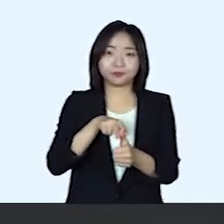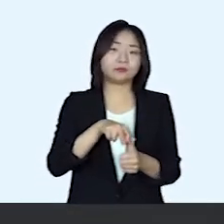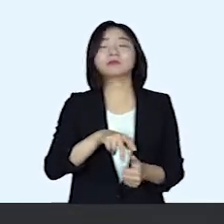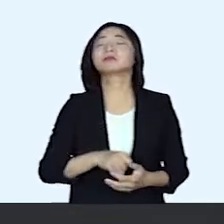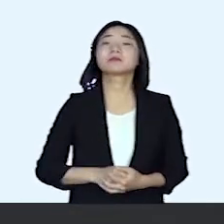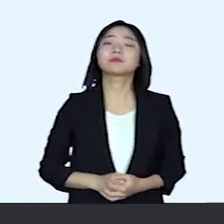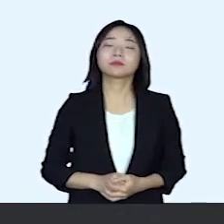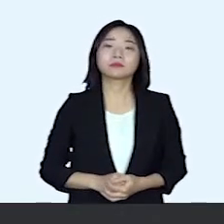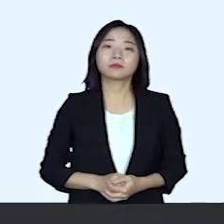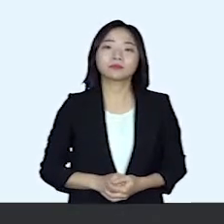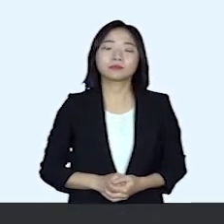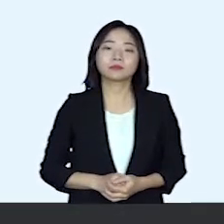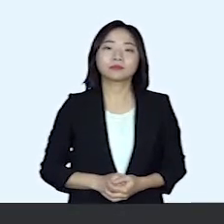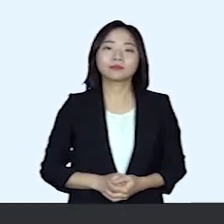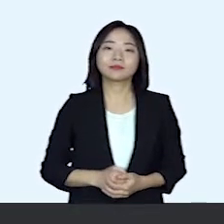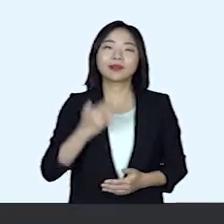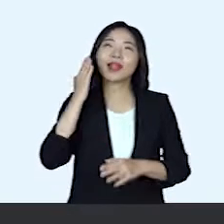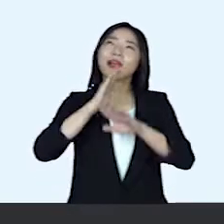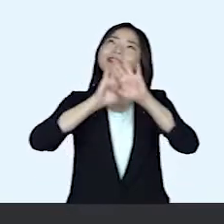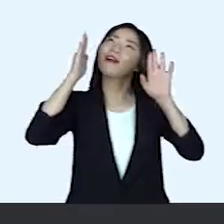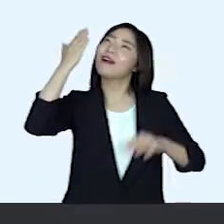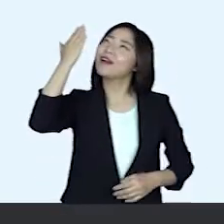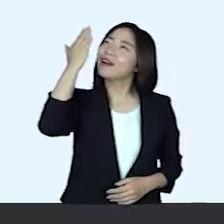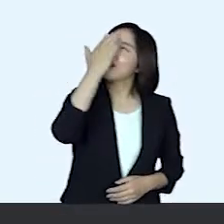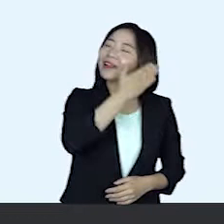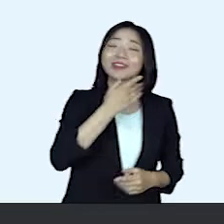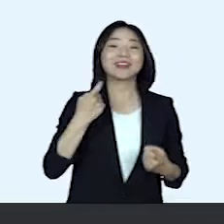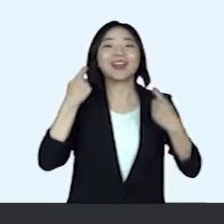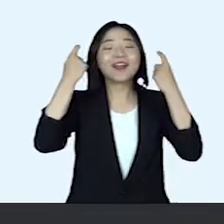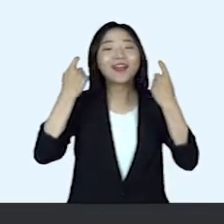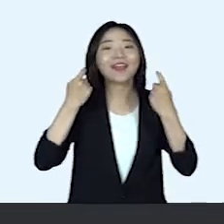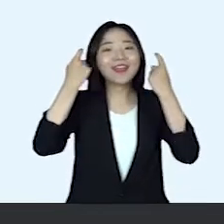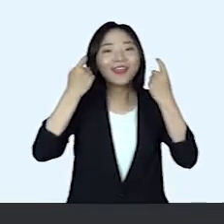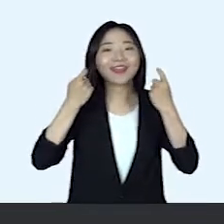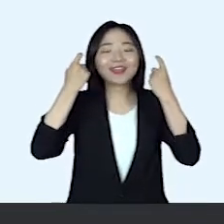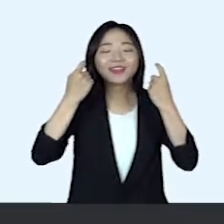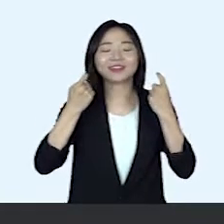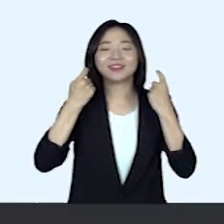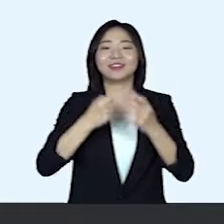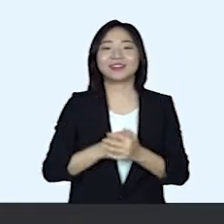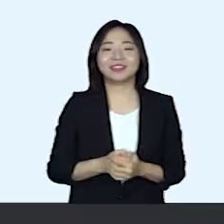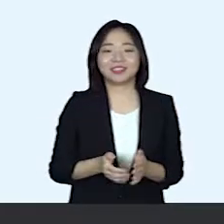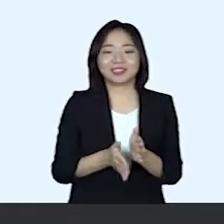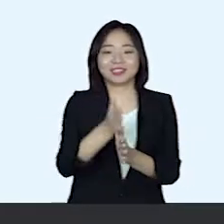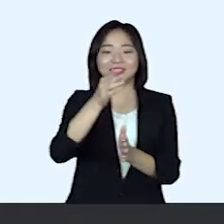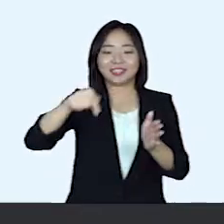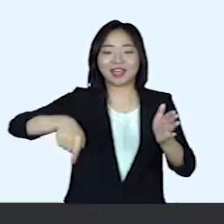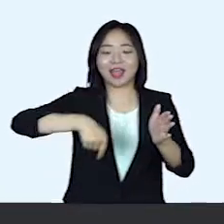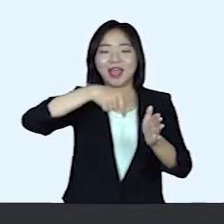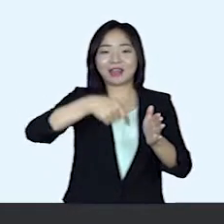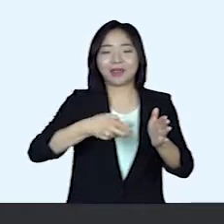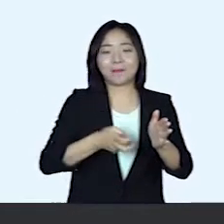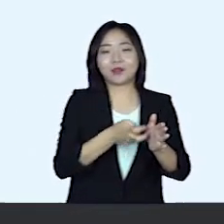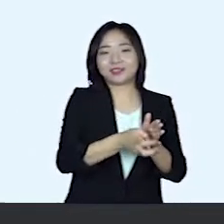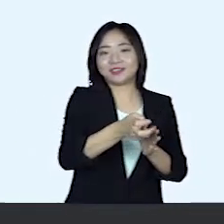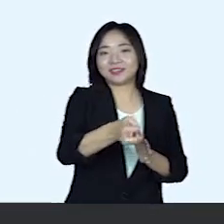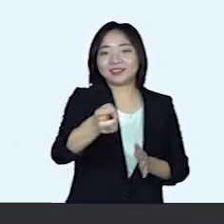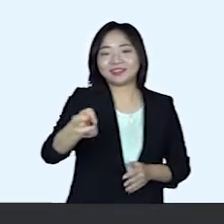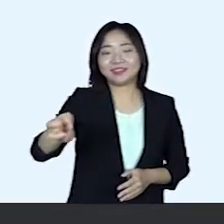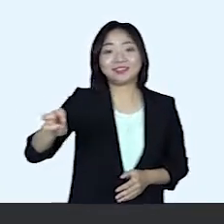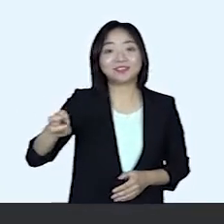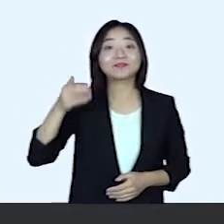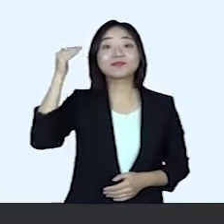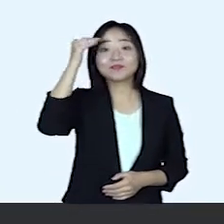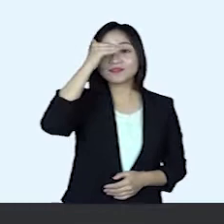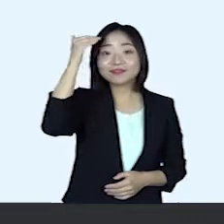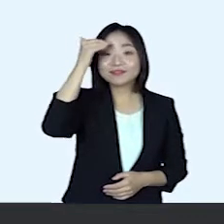생생정보입니다. 청명한 하늘이 매력적인 여행의 계절 가을. 시티투어로 편안하게 돌아보는 애국